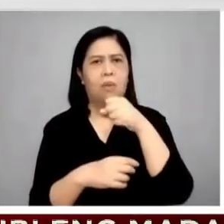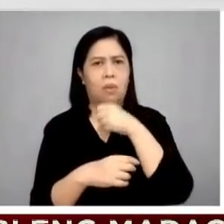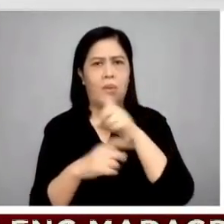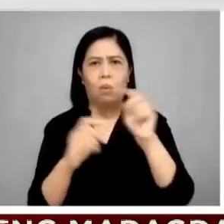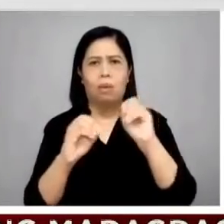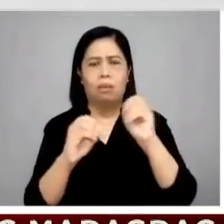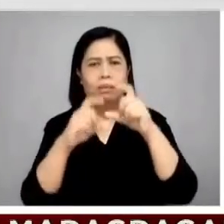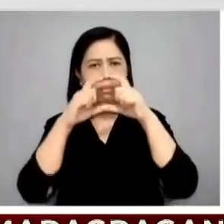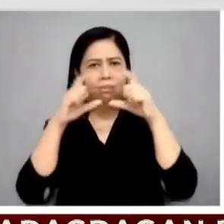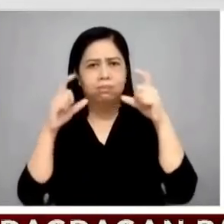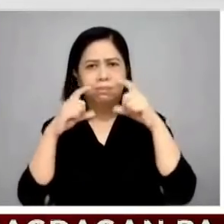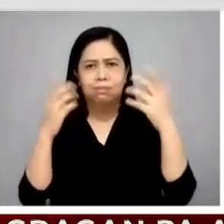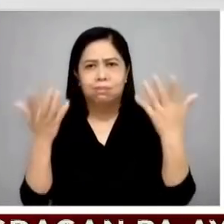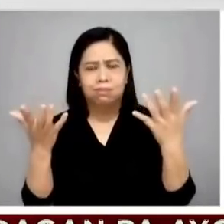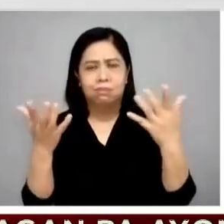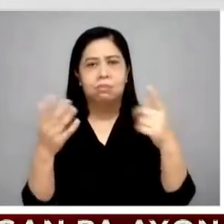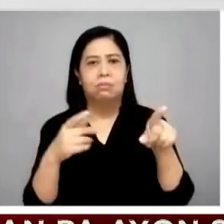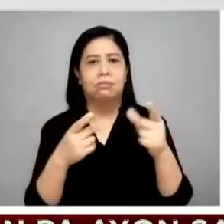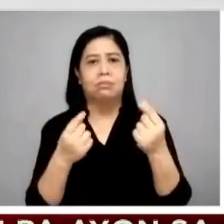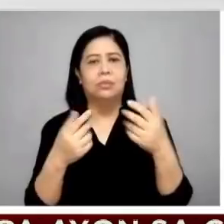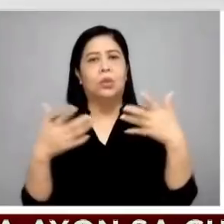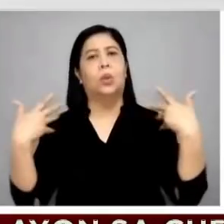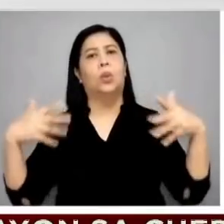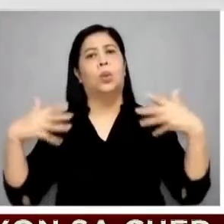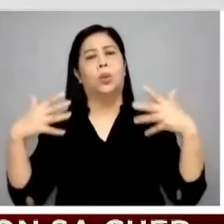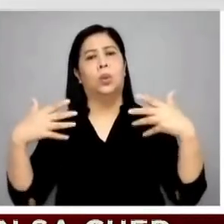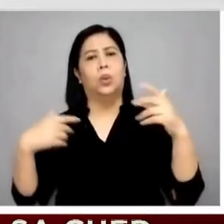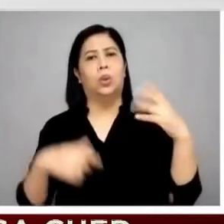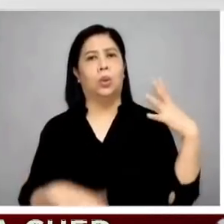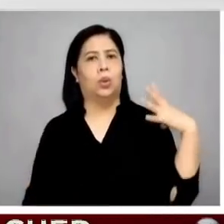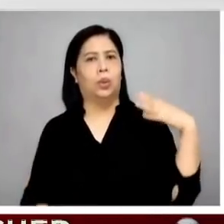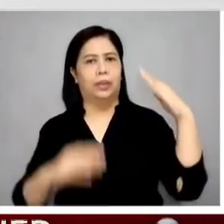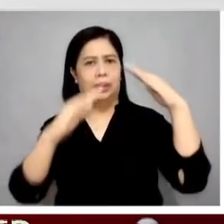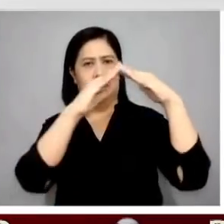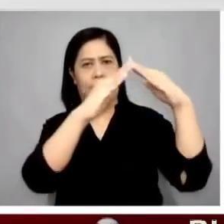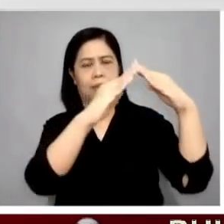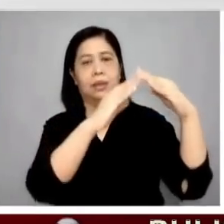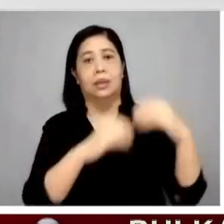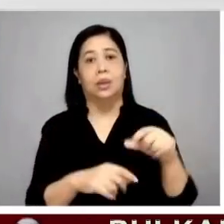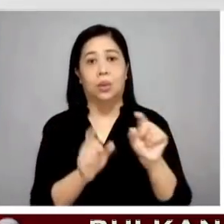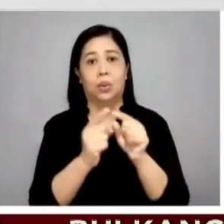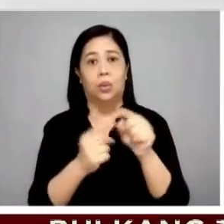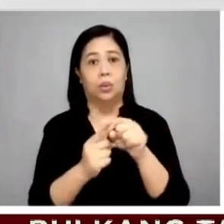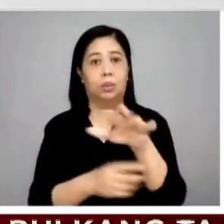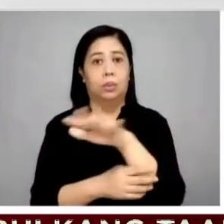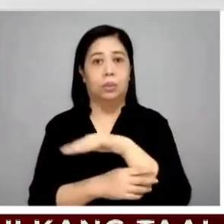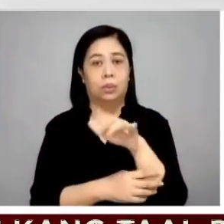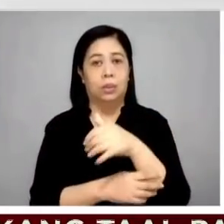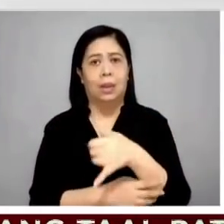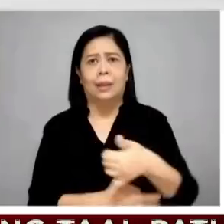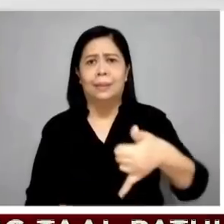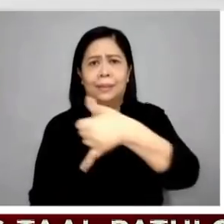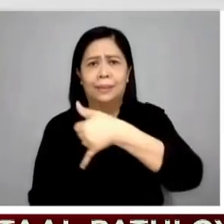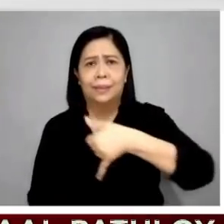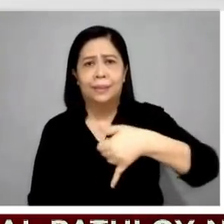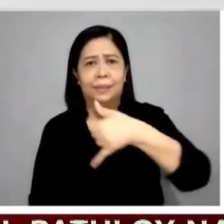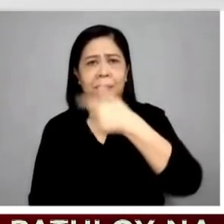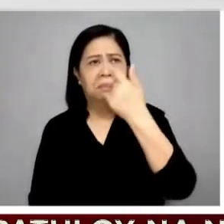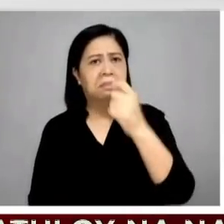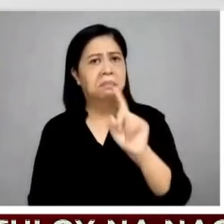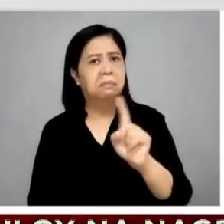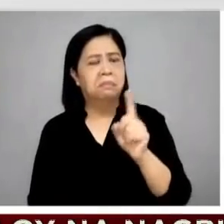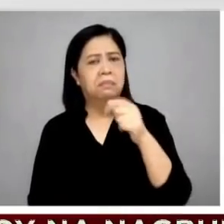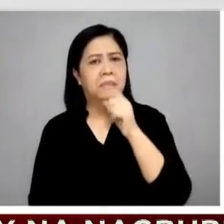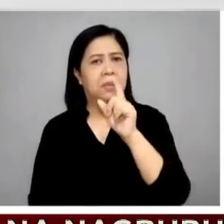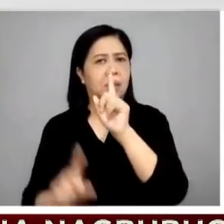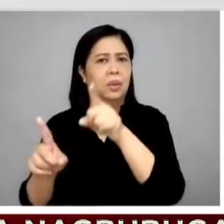na face mask ang nagpapahangin pa sa isang waiting shed. Ang grupong ito nag-inuman naman dahil hindi umano nakapasok